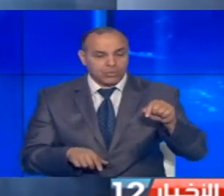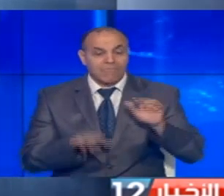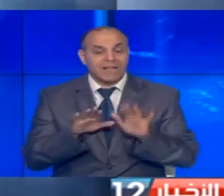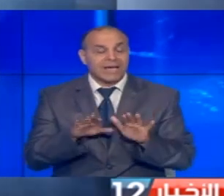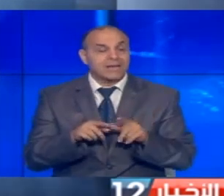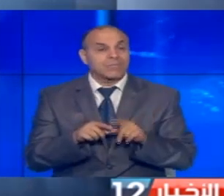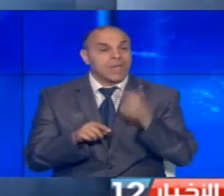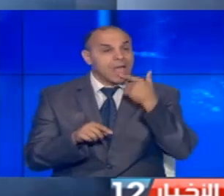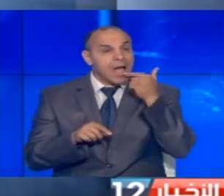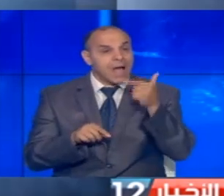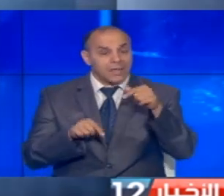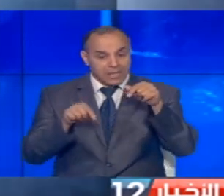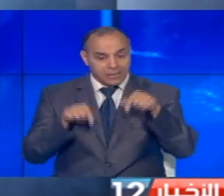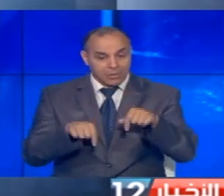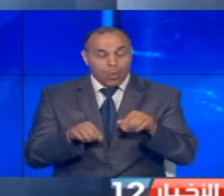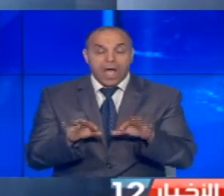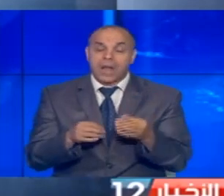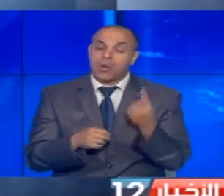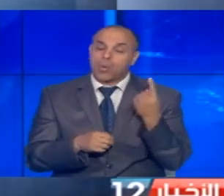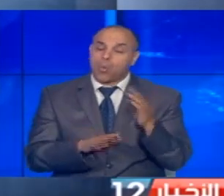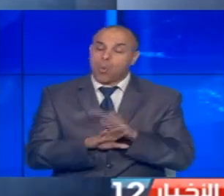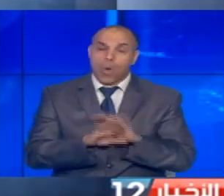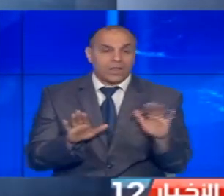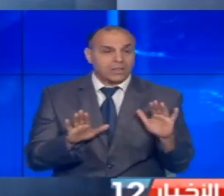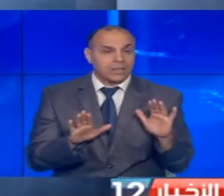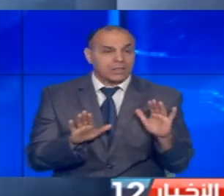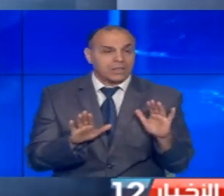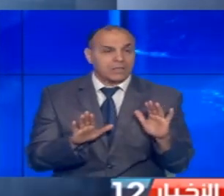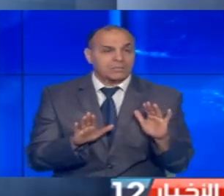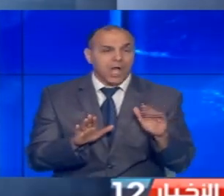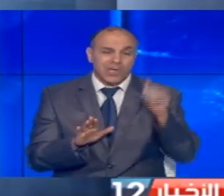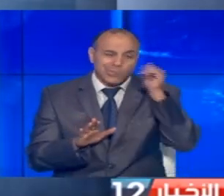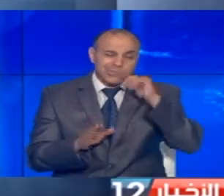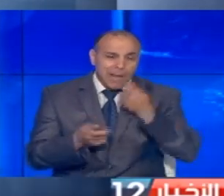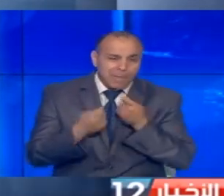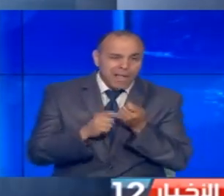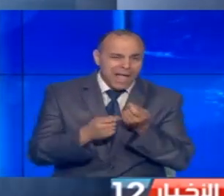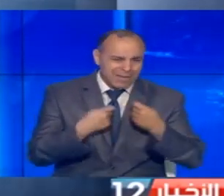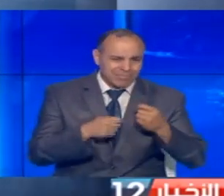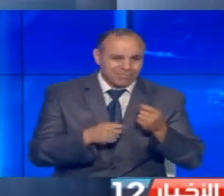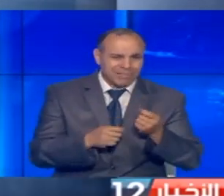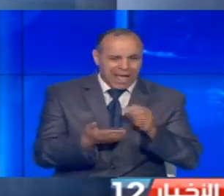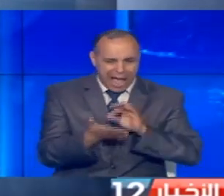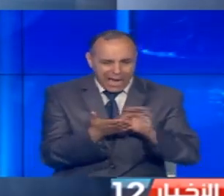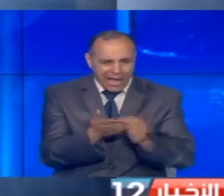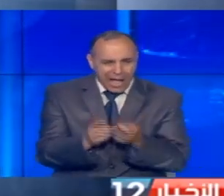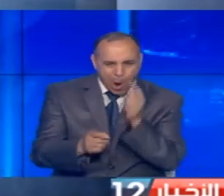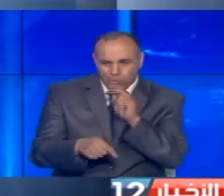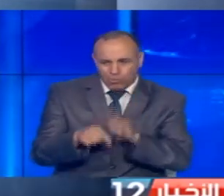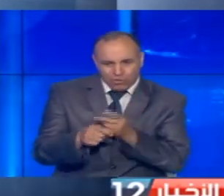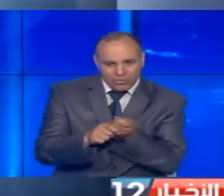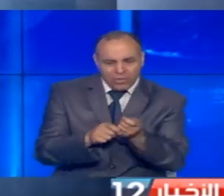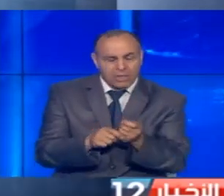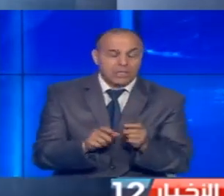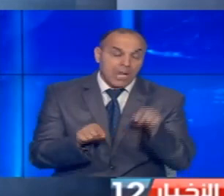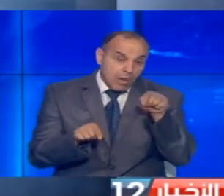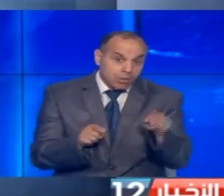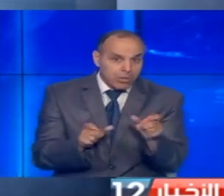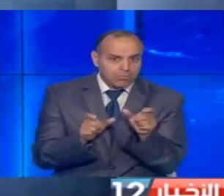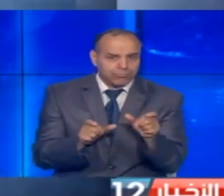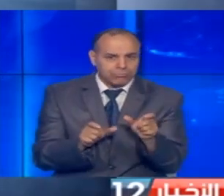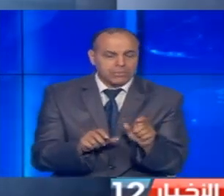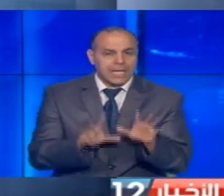قرقنة اللي هو هذا هو الحل الوحيد اللي باش يقف قدام تجار الموت هذوما اللي هما تعرفنا عليهم احنا على القليلة في العملية دي اللي هما